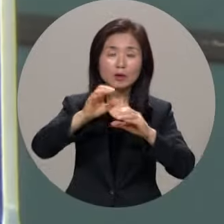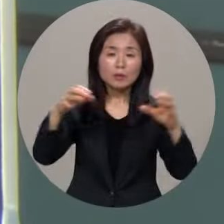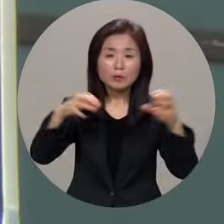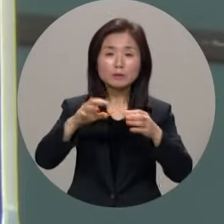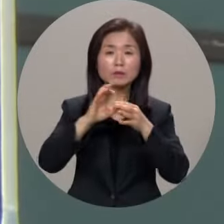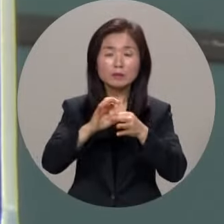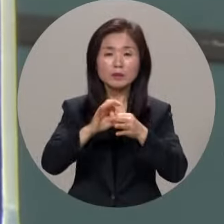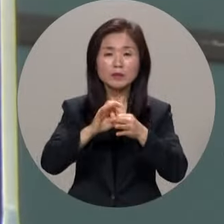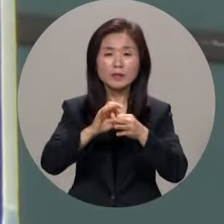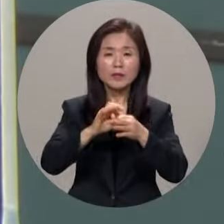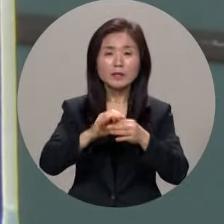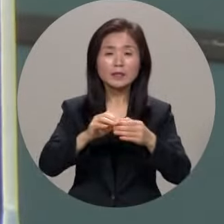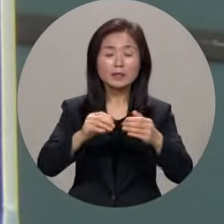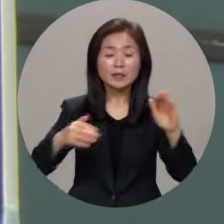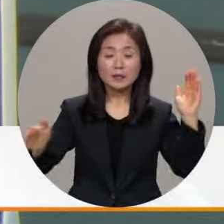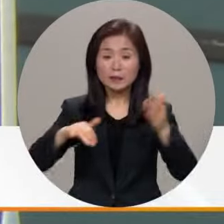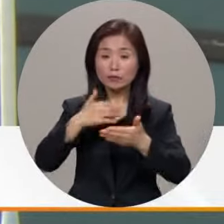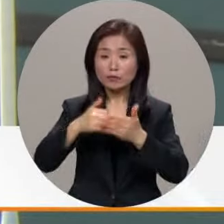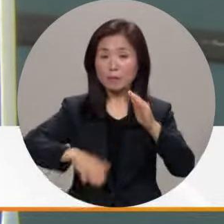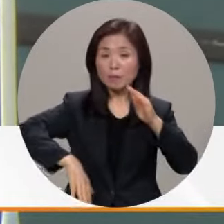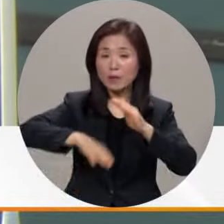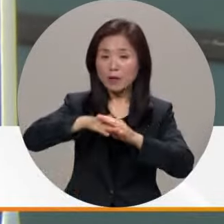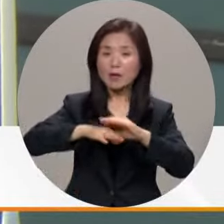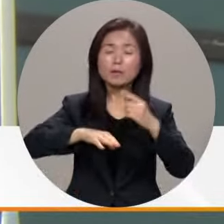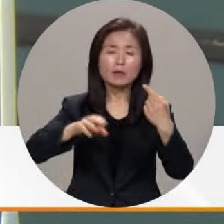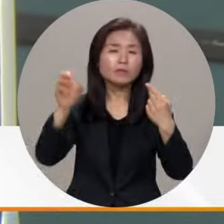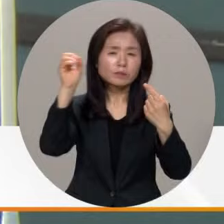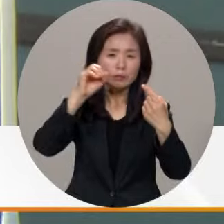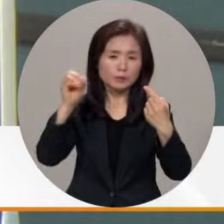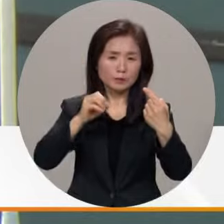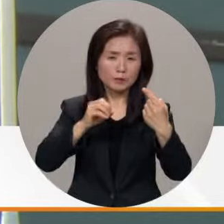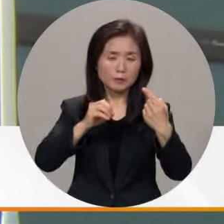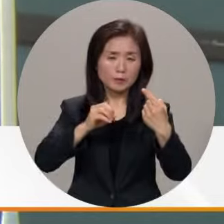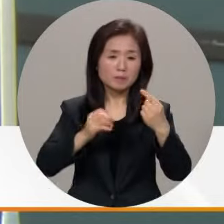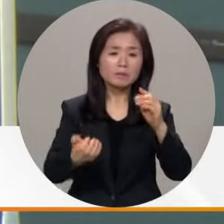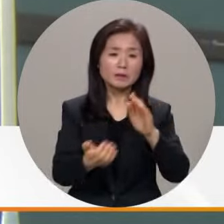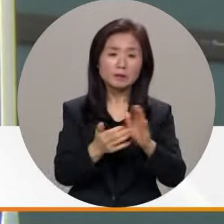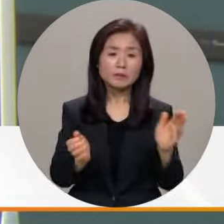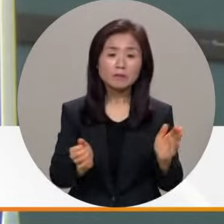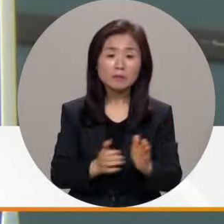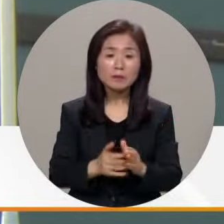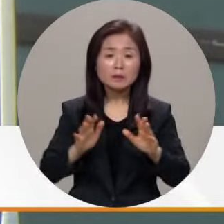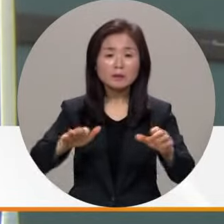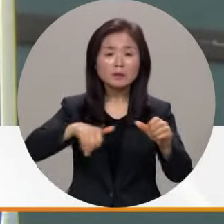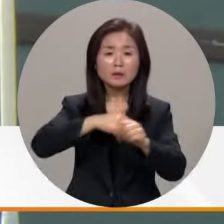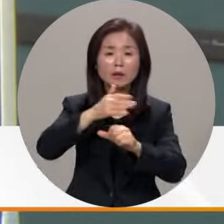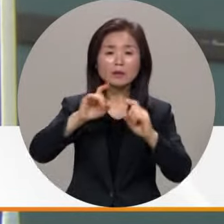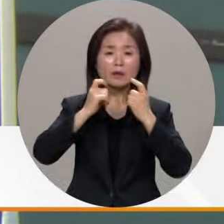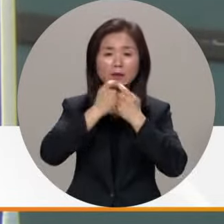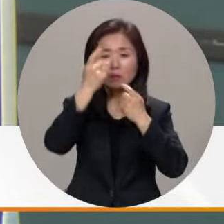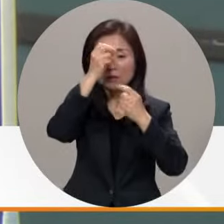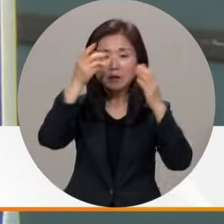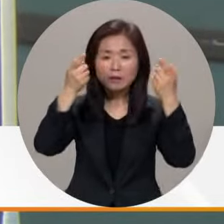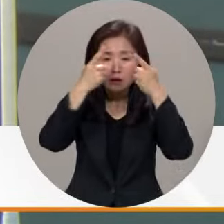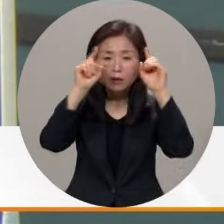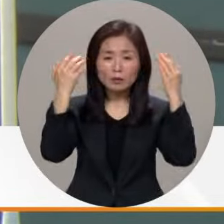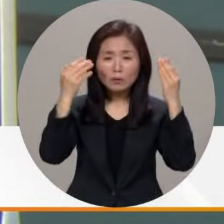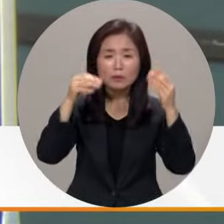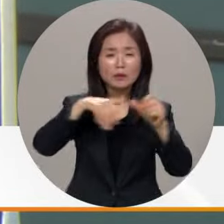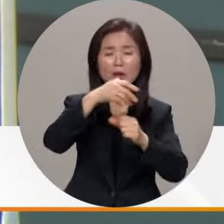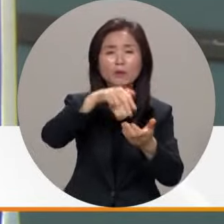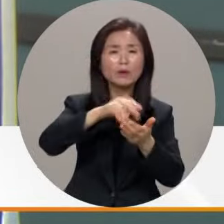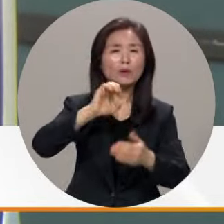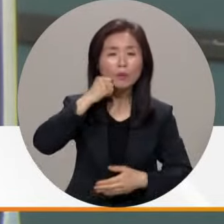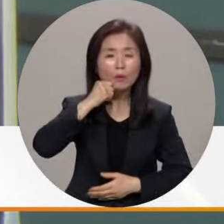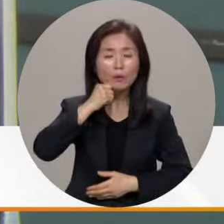채웠습니다 근데 지금 지방 다 힘든 상황이라 우리가 특정한 누구를 뭐 이렇게